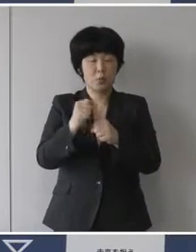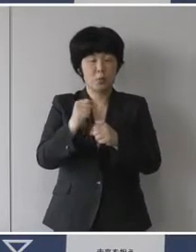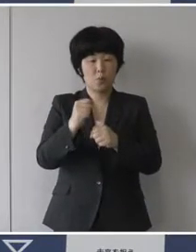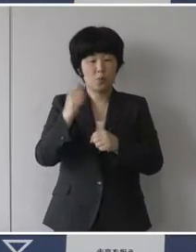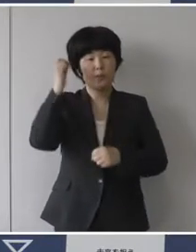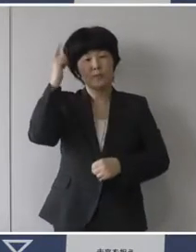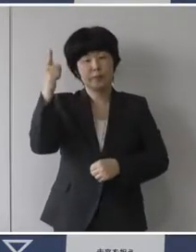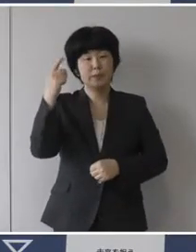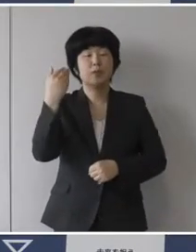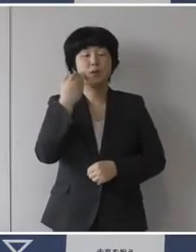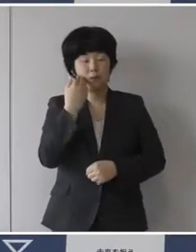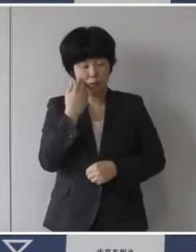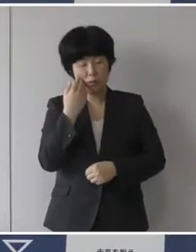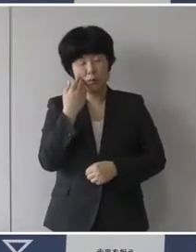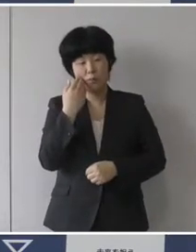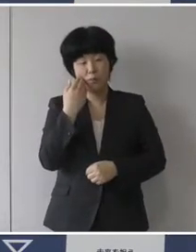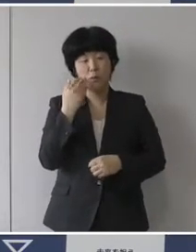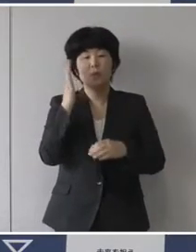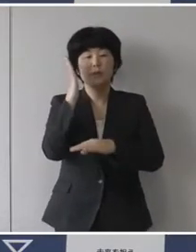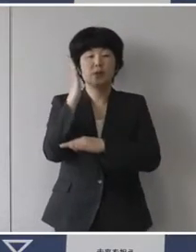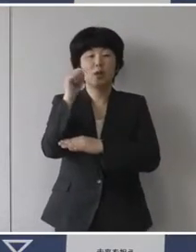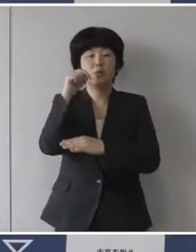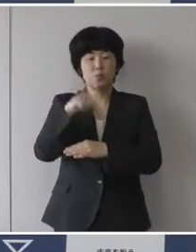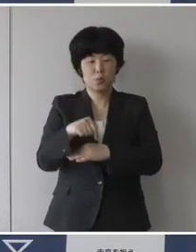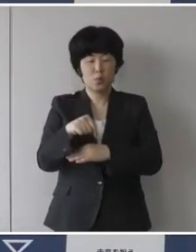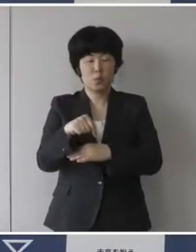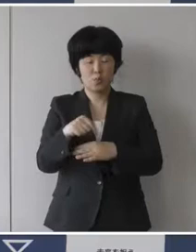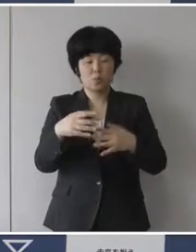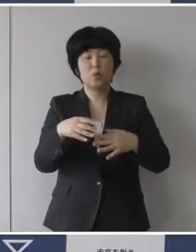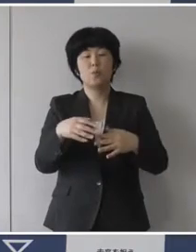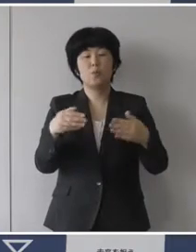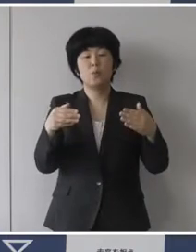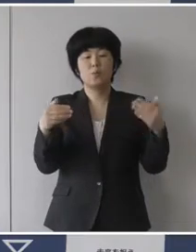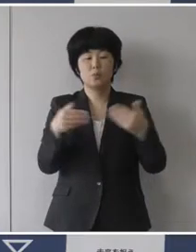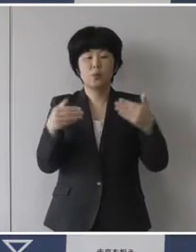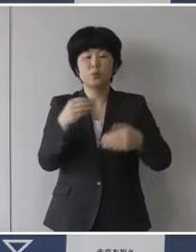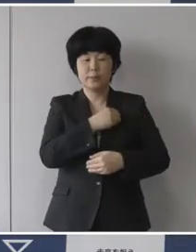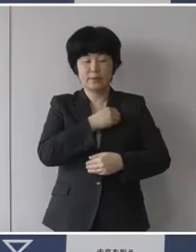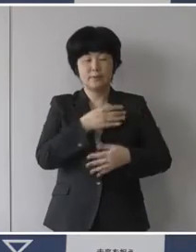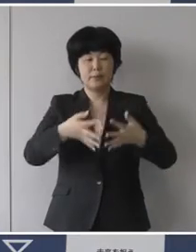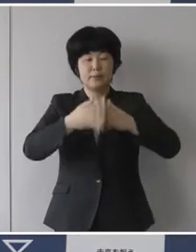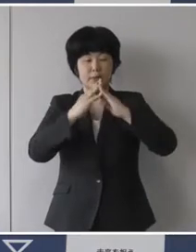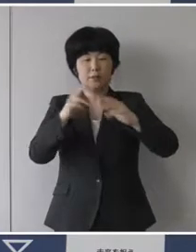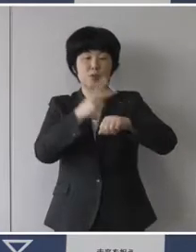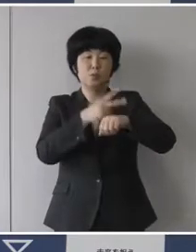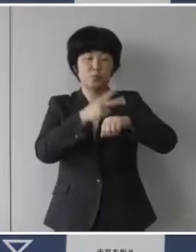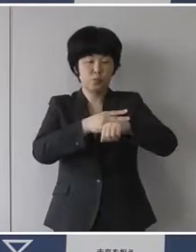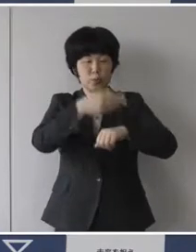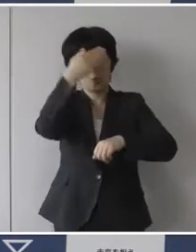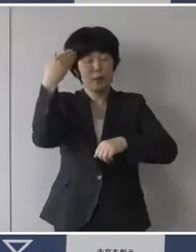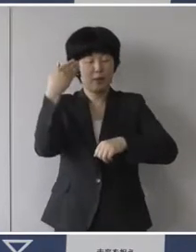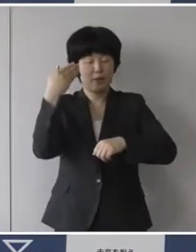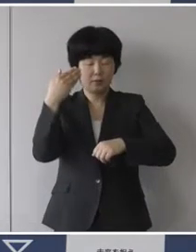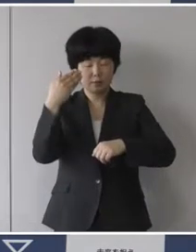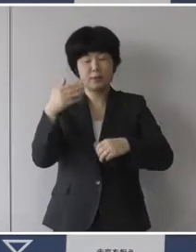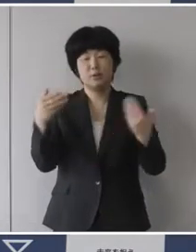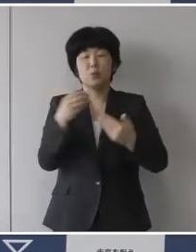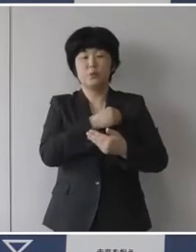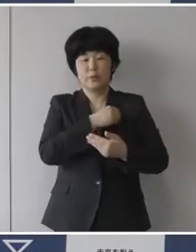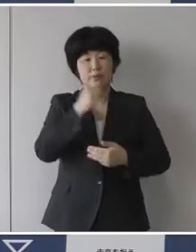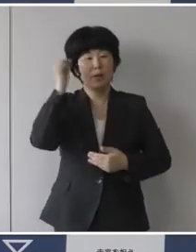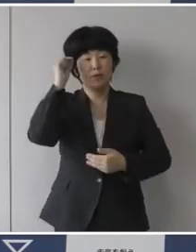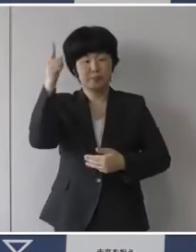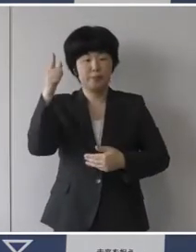ね、本市の若手建築技術職員が、提案をしてくれました。これはあの、